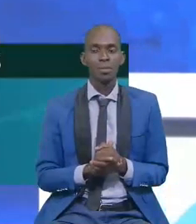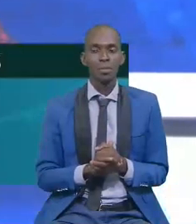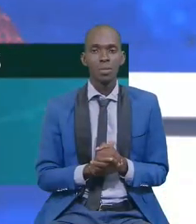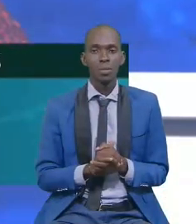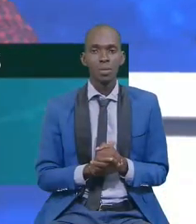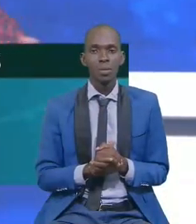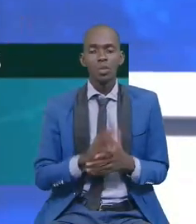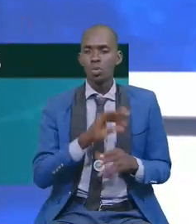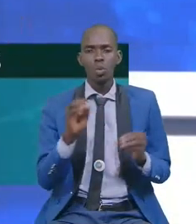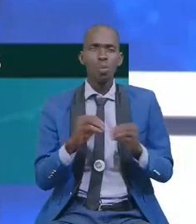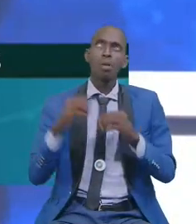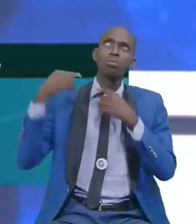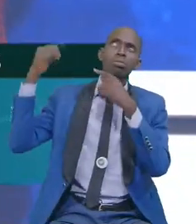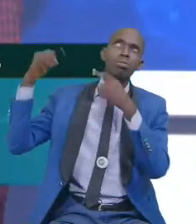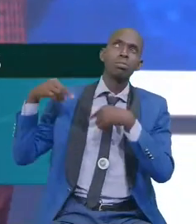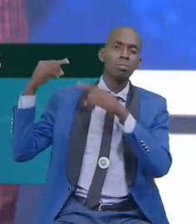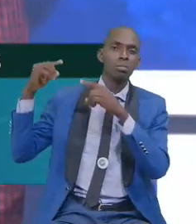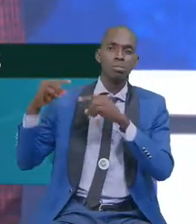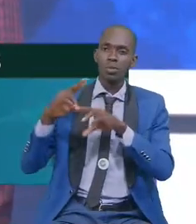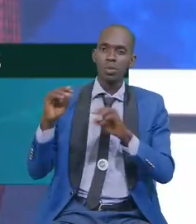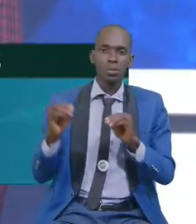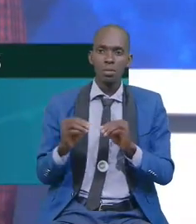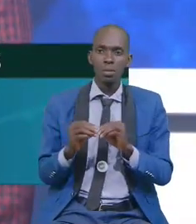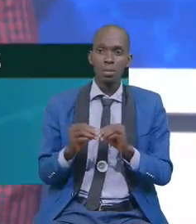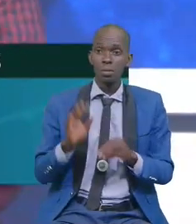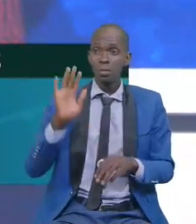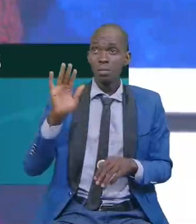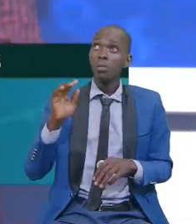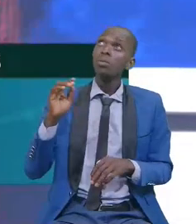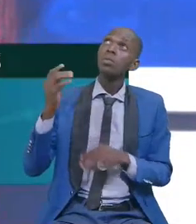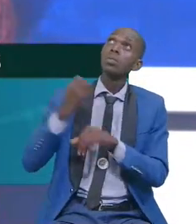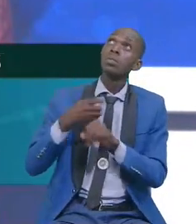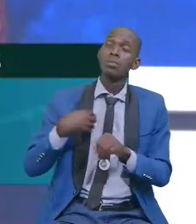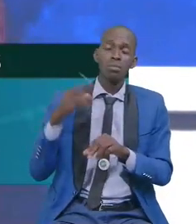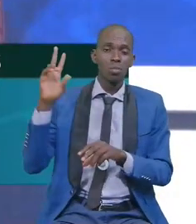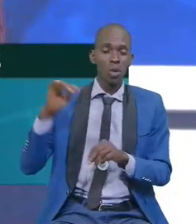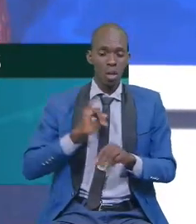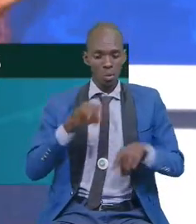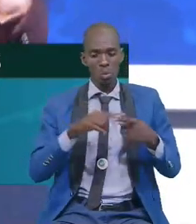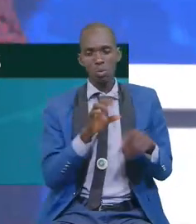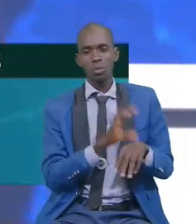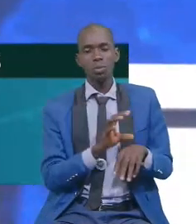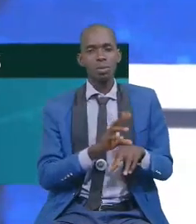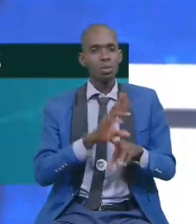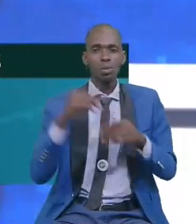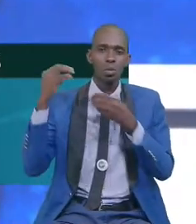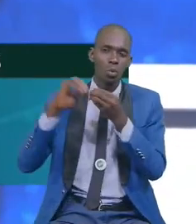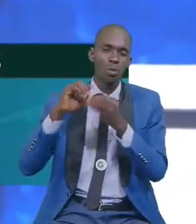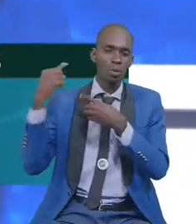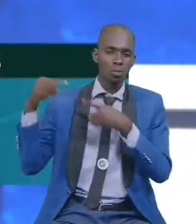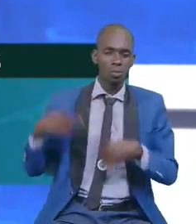Plus d'argumentation. Je vais à l'église. Il n'y a plus d'argumentation. Je lis la